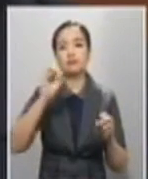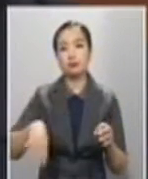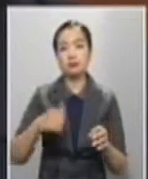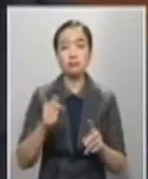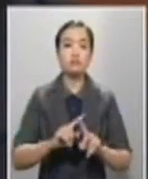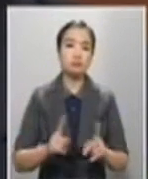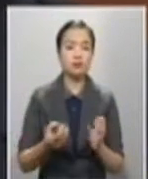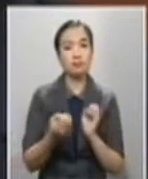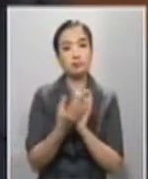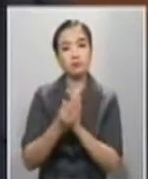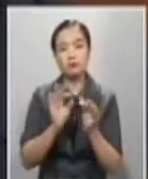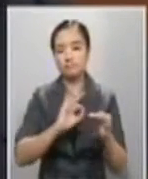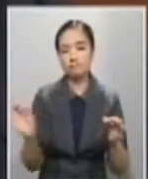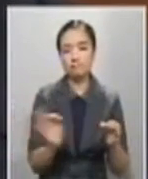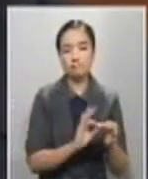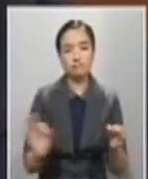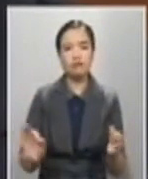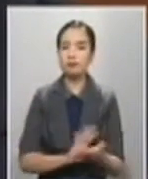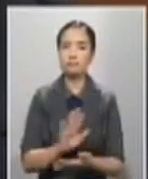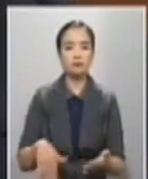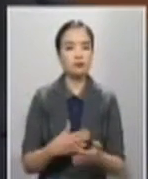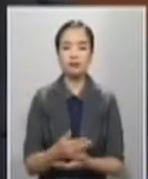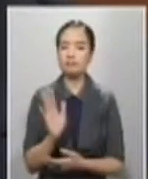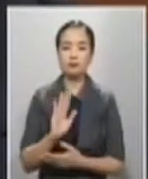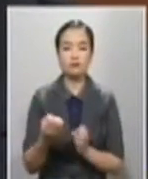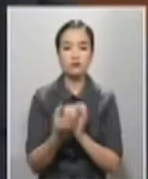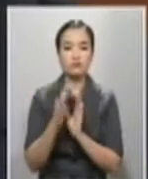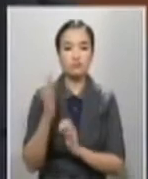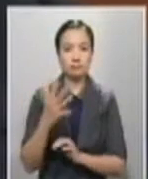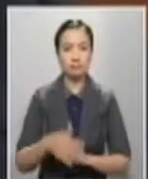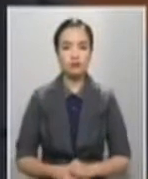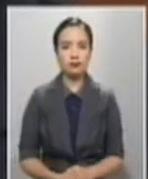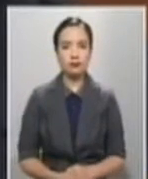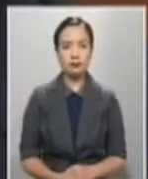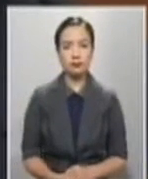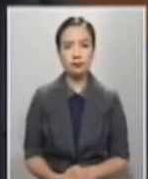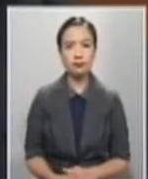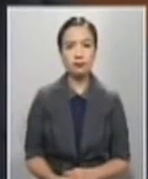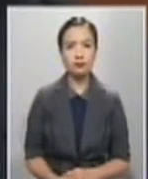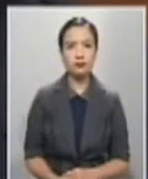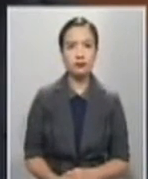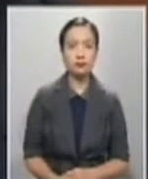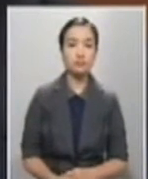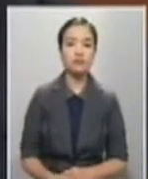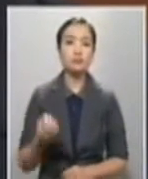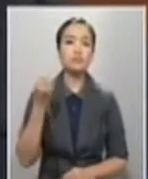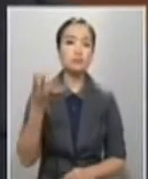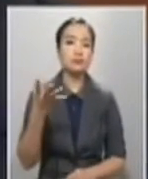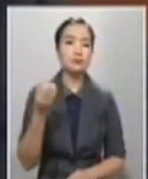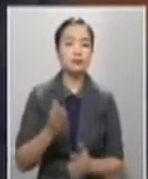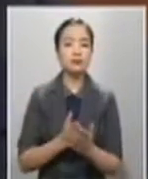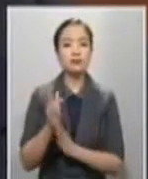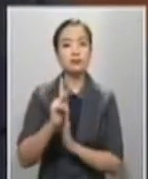แต่ไม่ได้ส่งผลต่อเนื้อหาทั้งวรรคหรือกฎหมายทั้งฉบับ ถ้าเราฟังจากเสียงส่วนใหญ่กูรูทางกฎหม